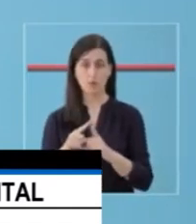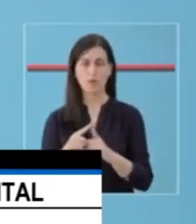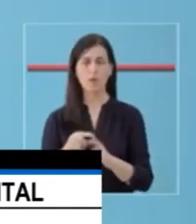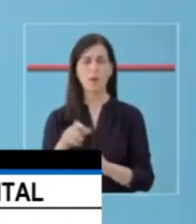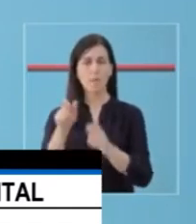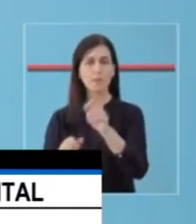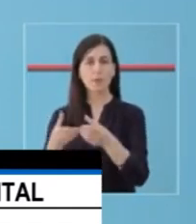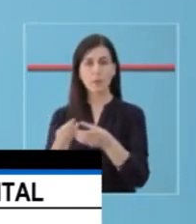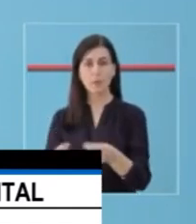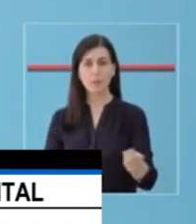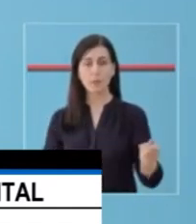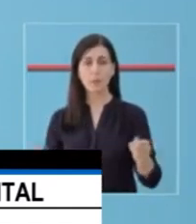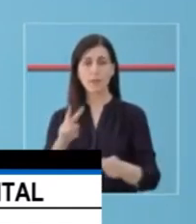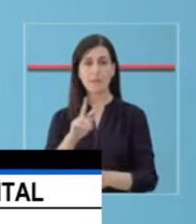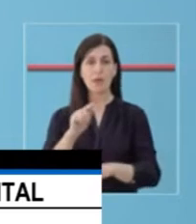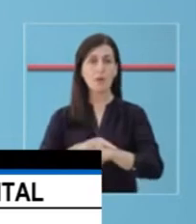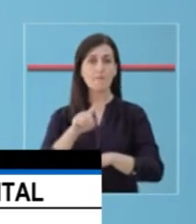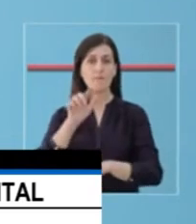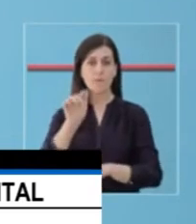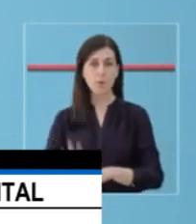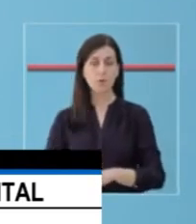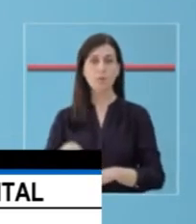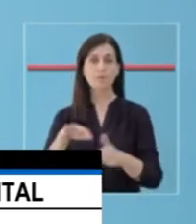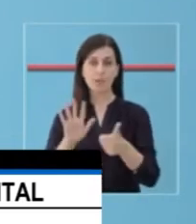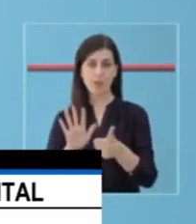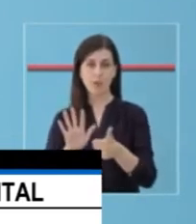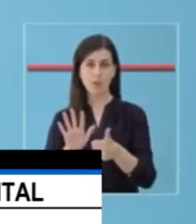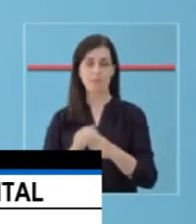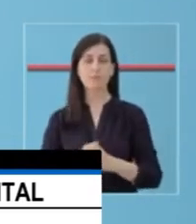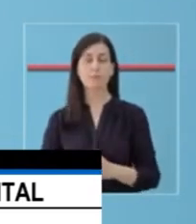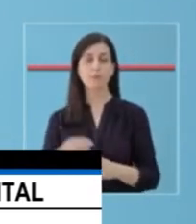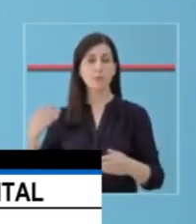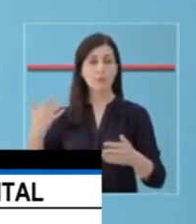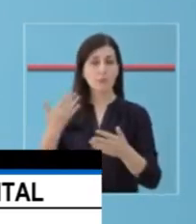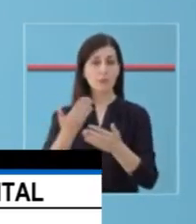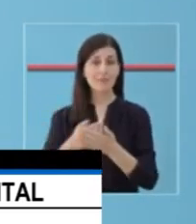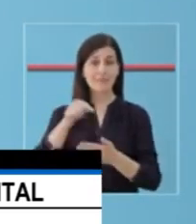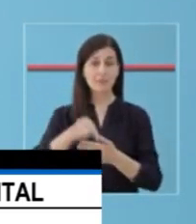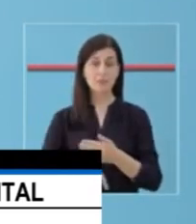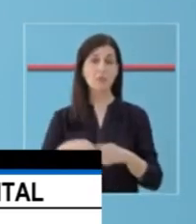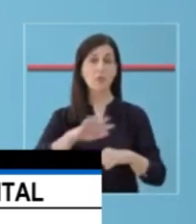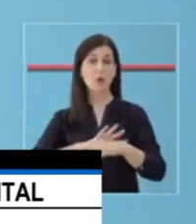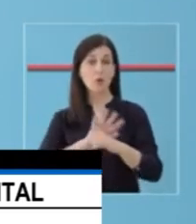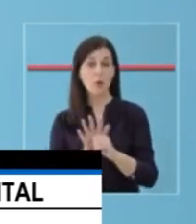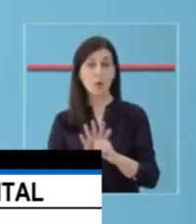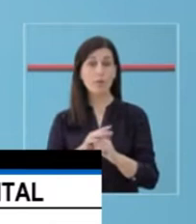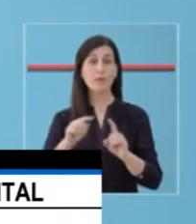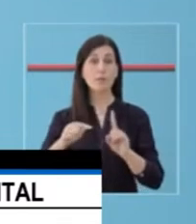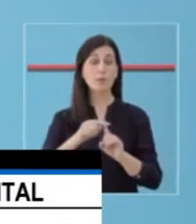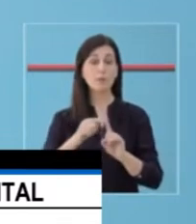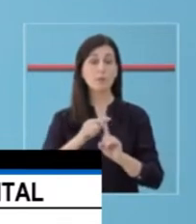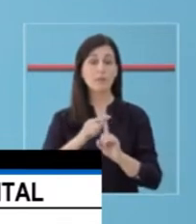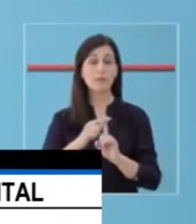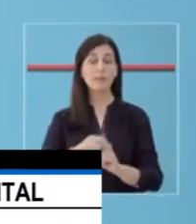Durrës. Të shëruar gjatë 24 orëve të fundit janë 6 qytetarë. Deri më sot janë konfirmuar pozitiv me COVID-19 në